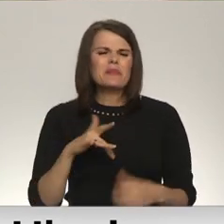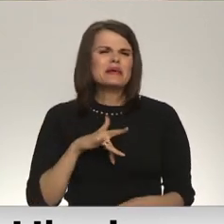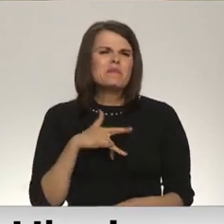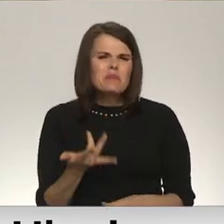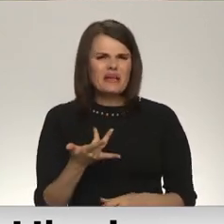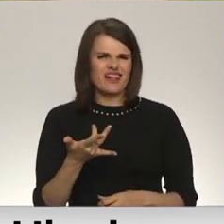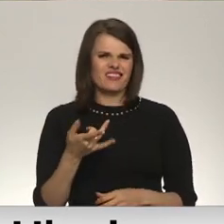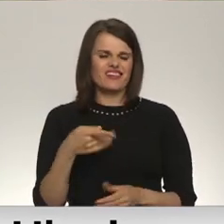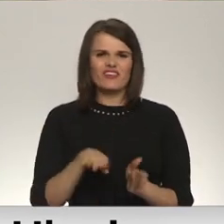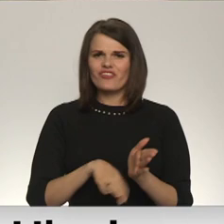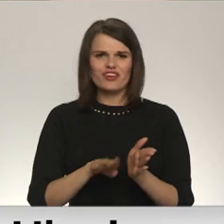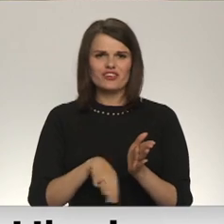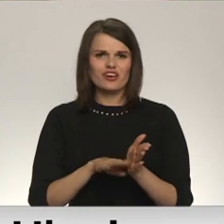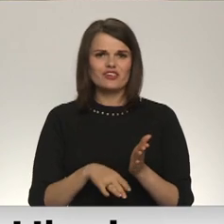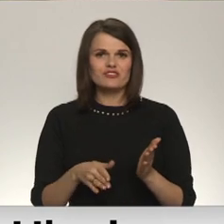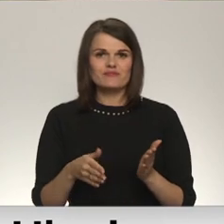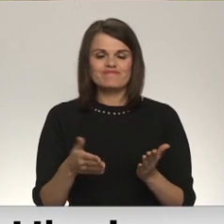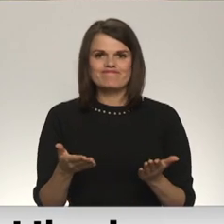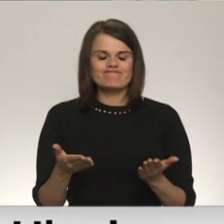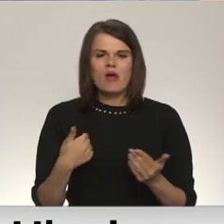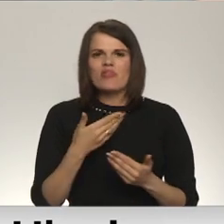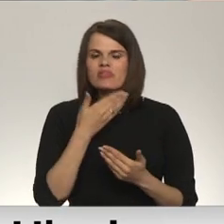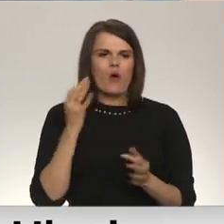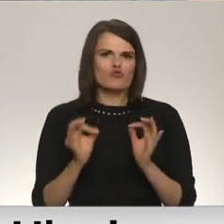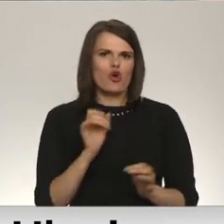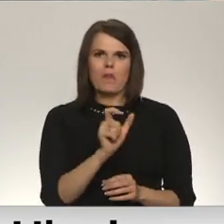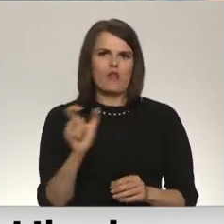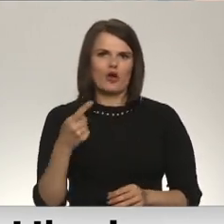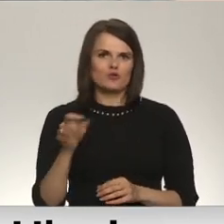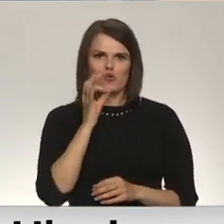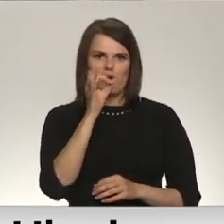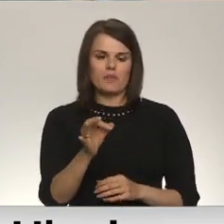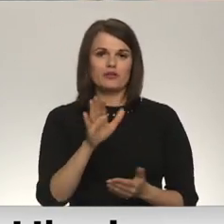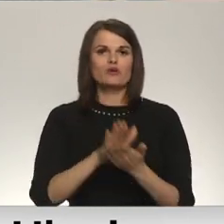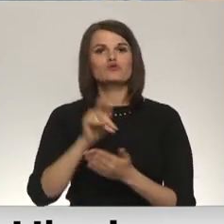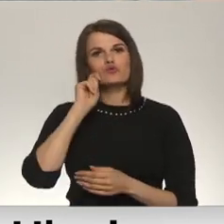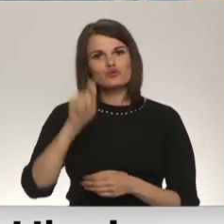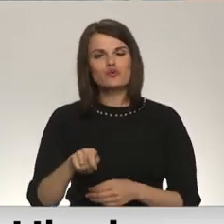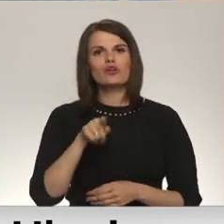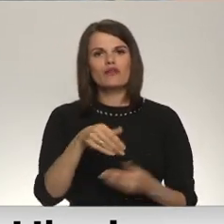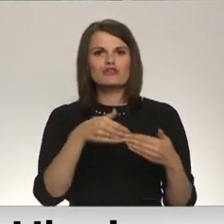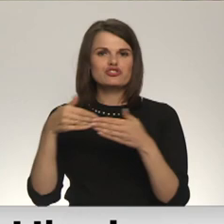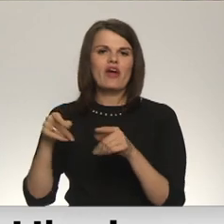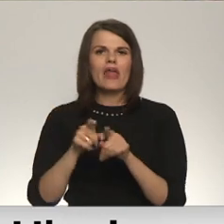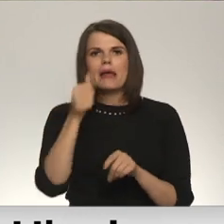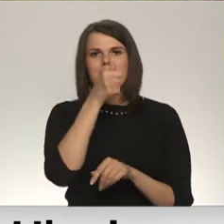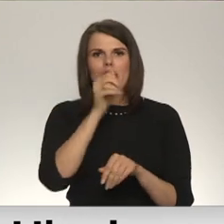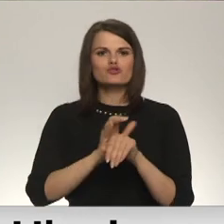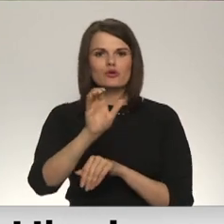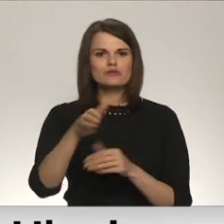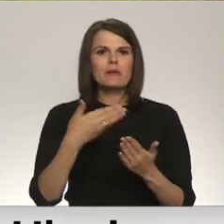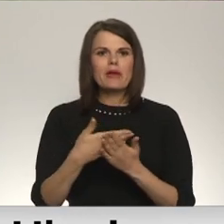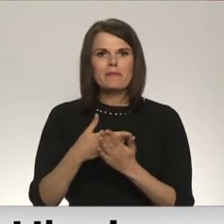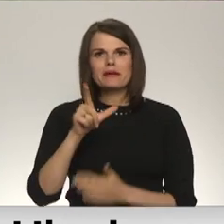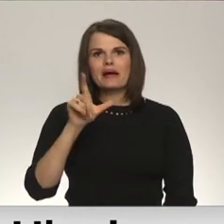ir vienkārši tāda. Nav cenzētu vārdu. Uz Ukrainu Mārtiņš ved arī vairākus personīgus sūtījumus. Tā piemēram